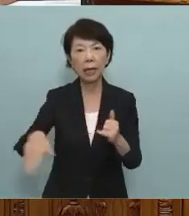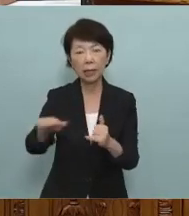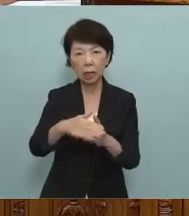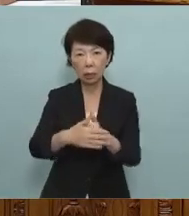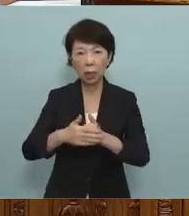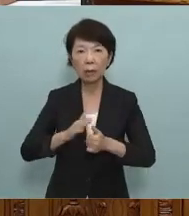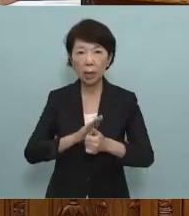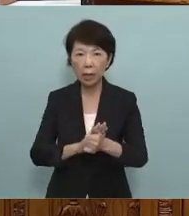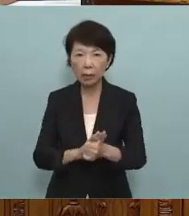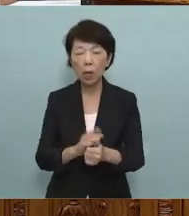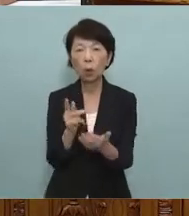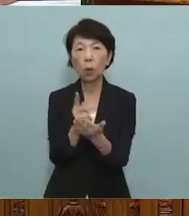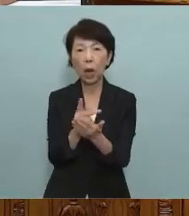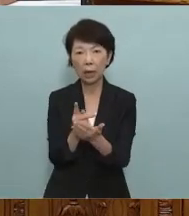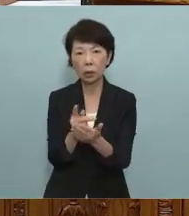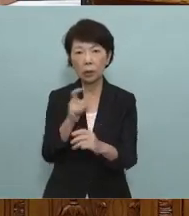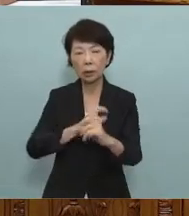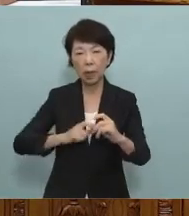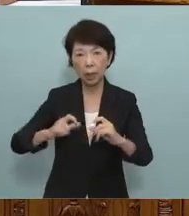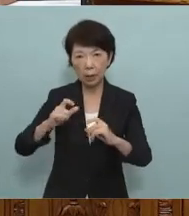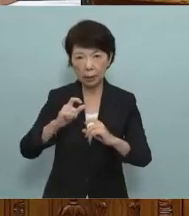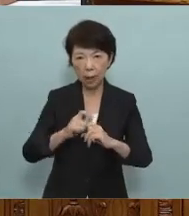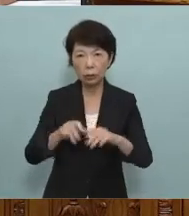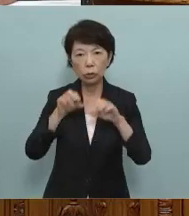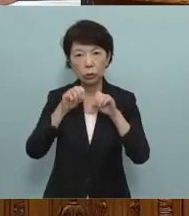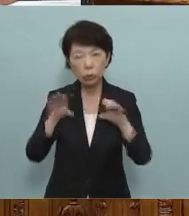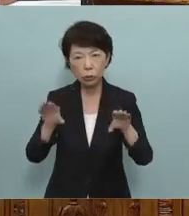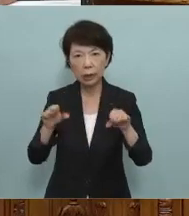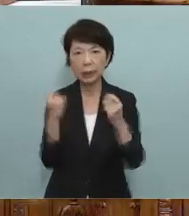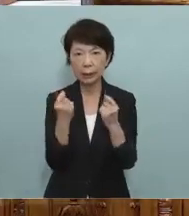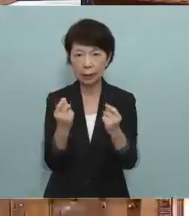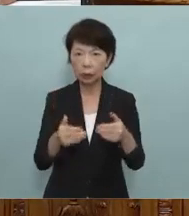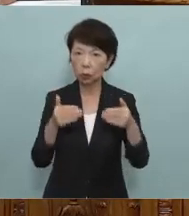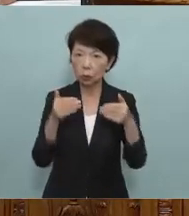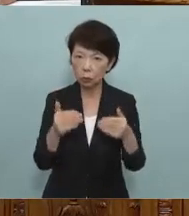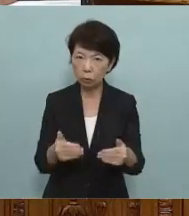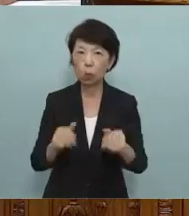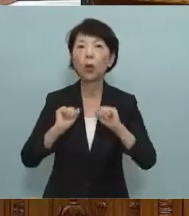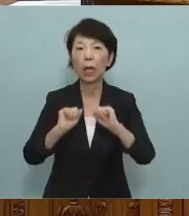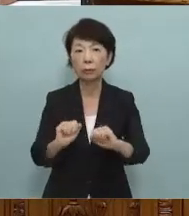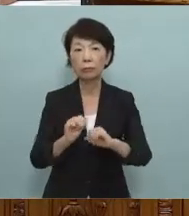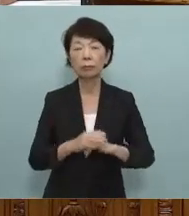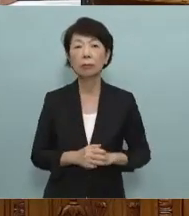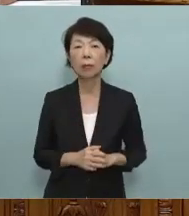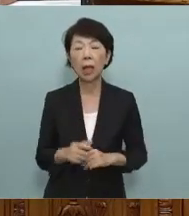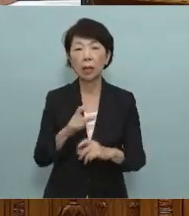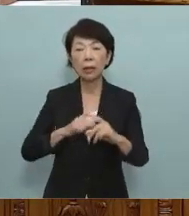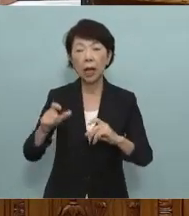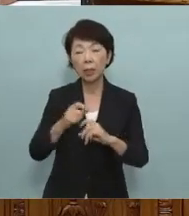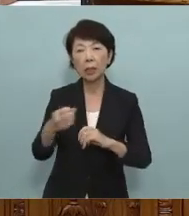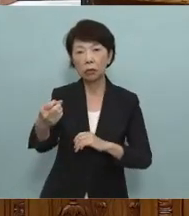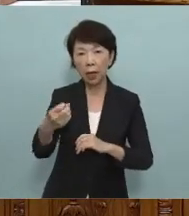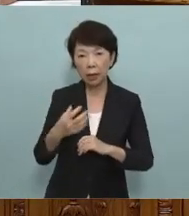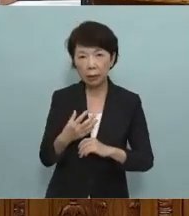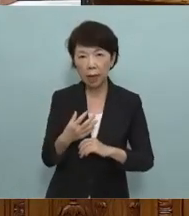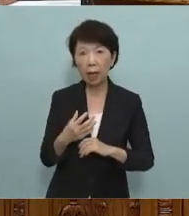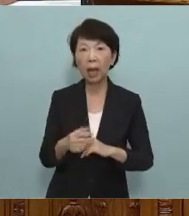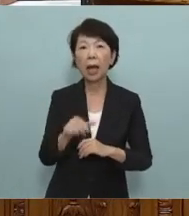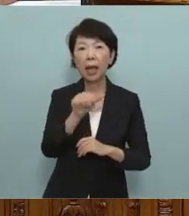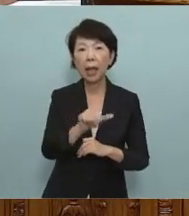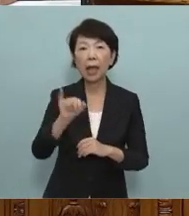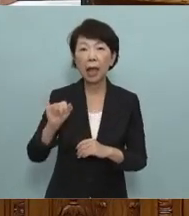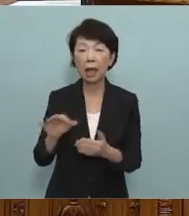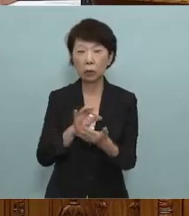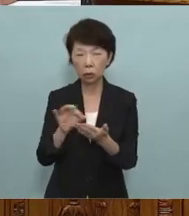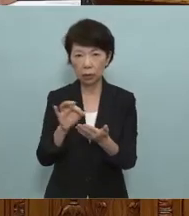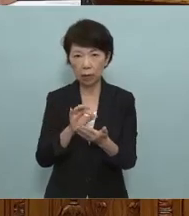して、ガイドラインのさらなる周知、徹底を図ってまいります。さらにご指摘のありました AI を活